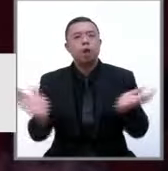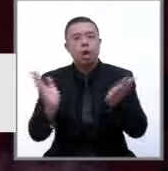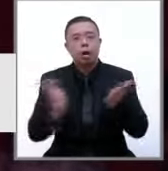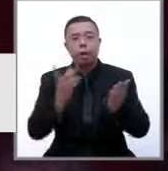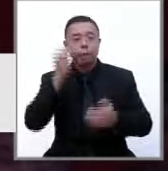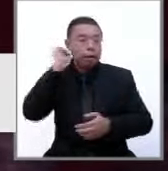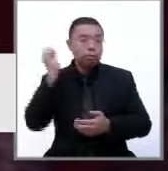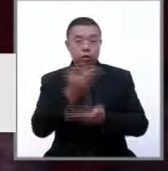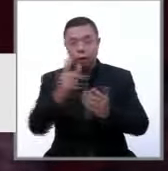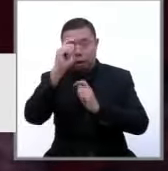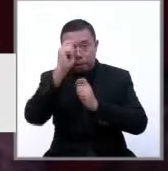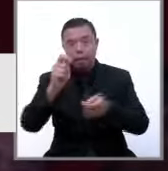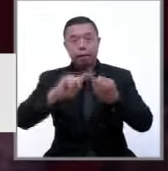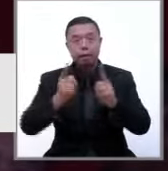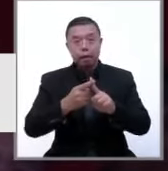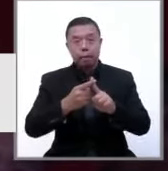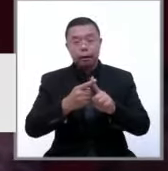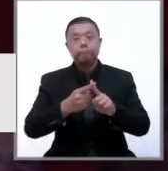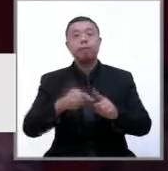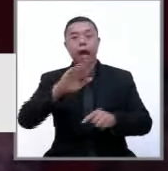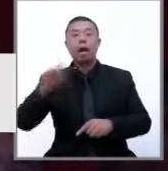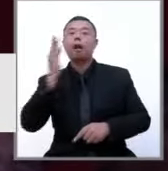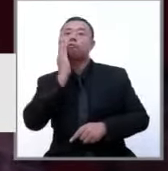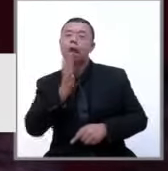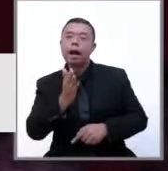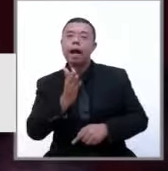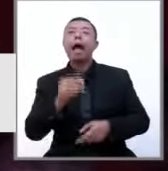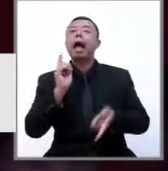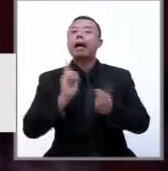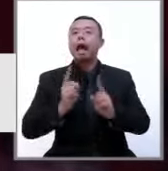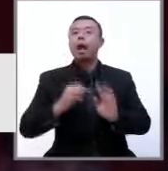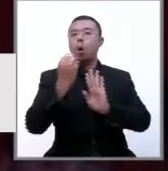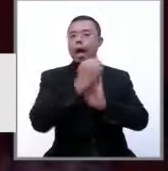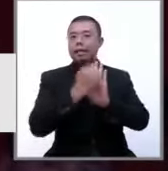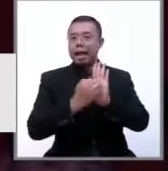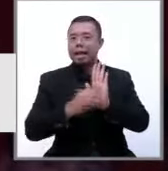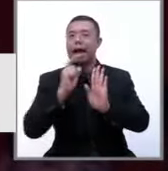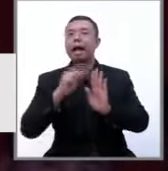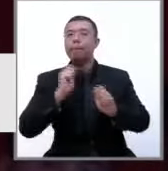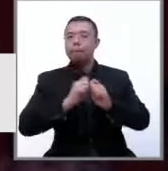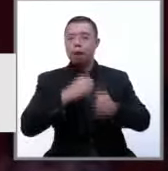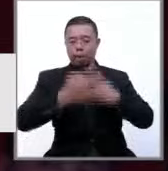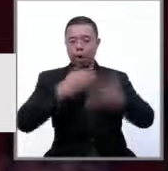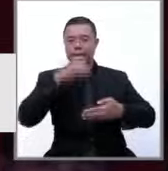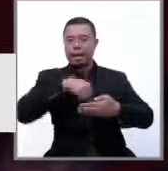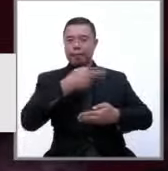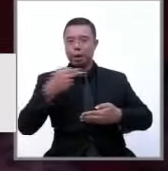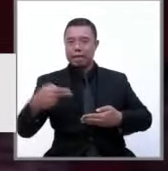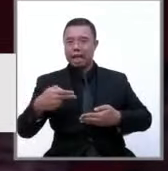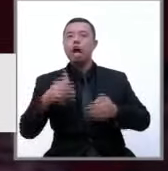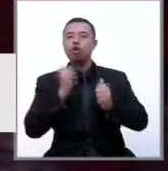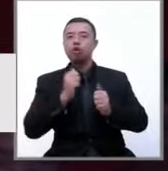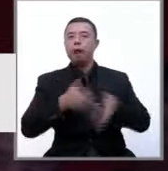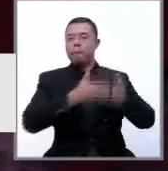yang saya hormati teman-teman sesama anak muda jika agenda hilirisasi pemerataan pembangunan